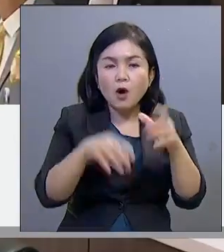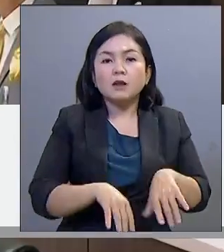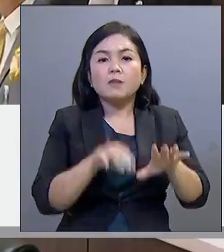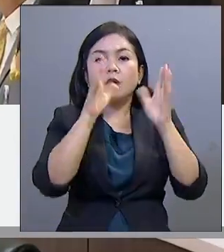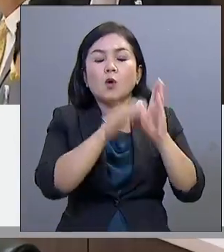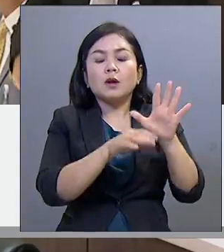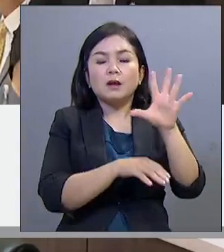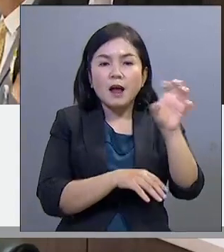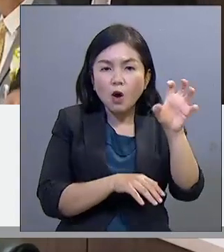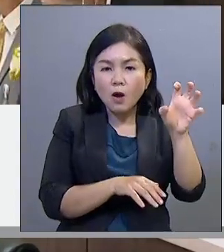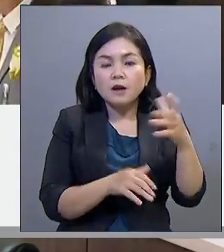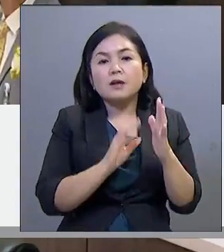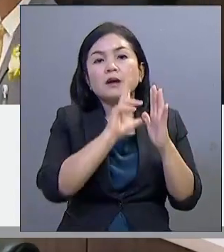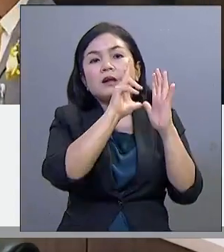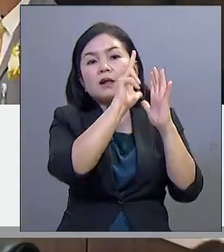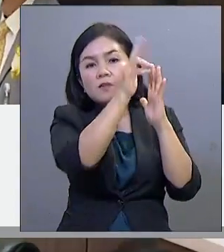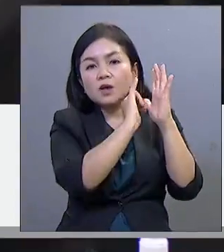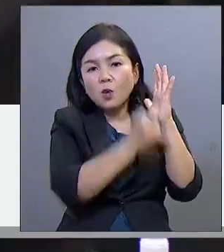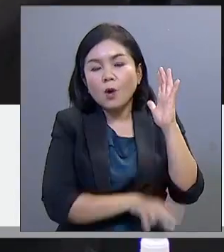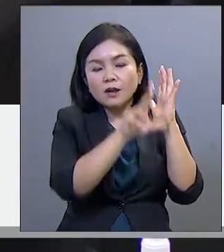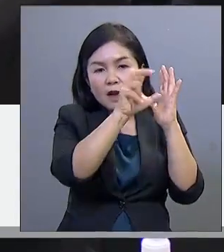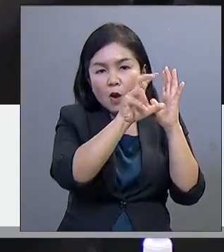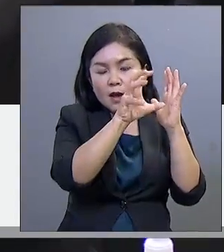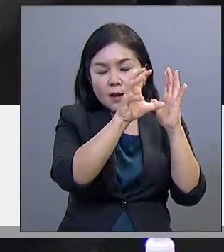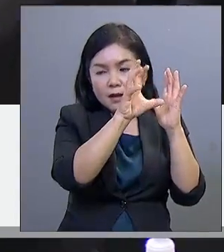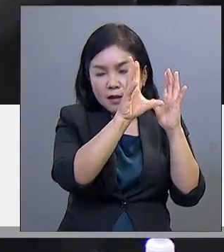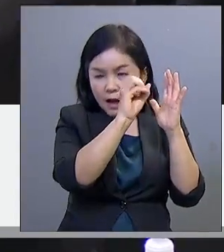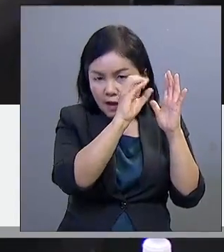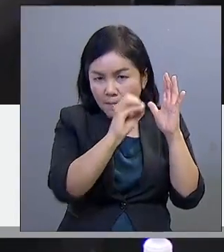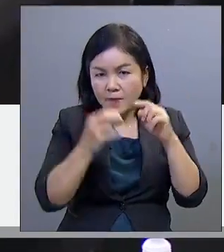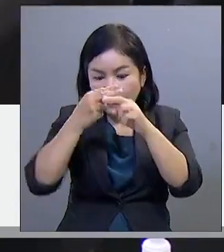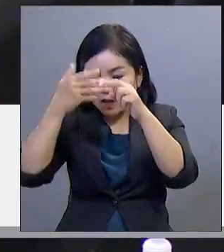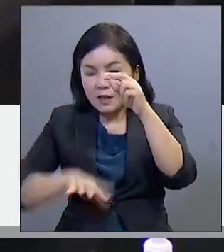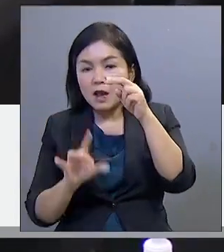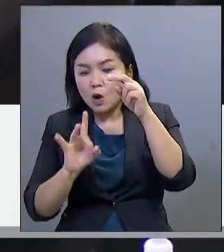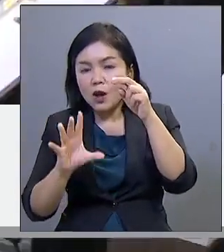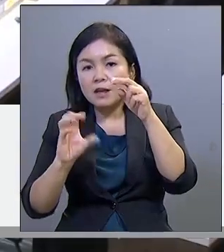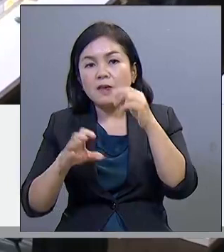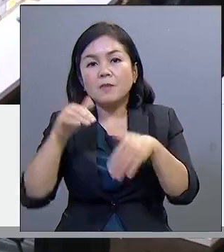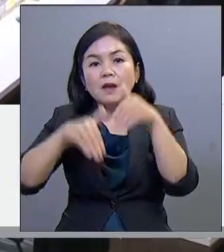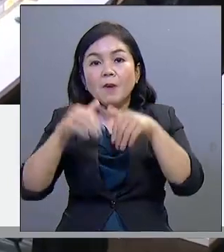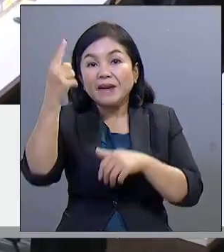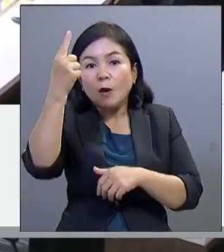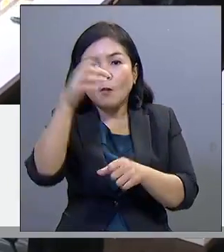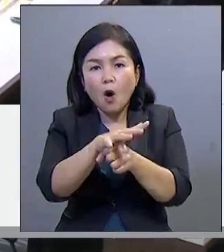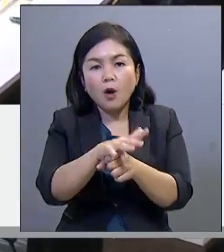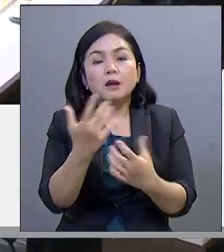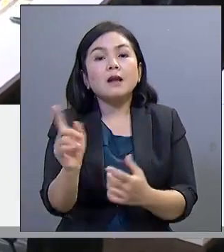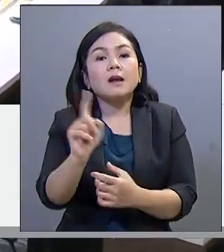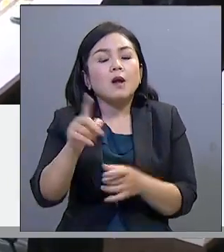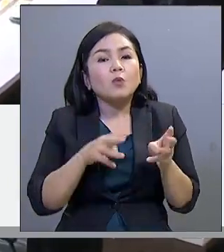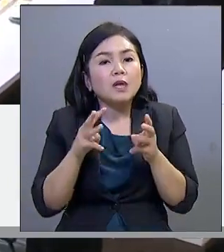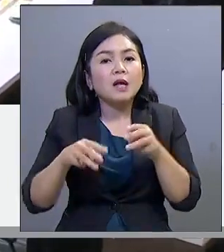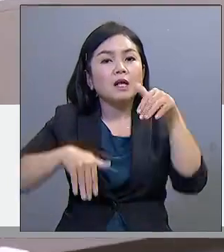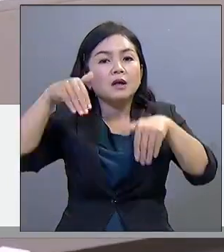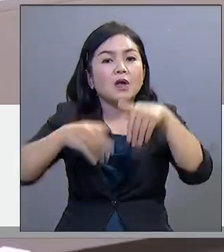500 คน เป็สอสอเขต 350 บัญชีรายชออก 150 บัรเล็จตั้งใบเดียวก็ตองปรับสูตรการคิดคำนวน ถาเกิดจะใช้ 2